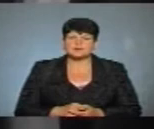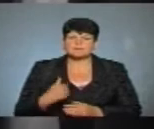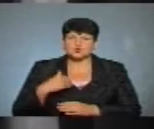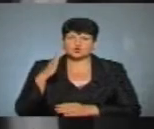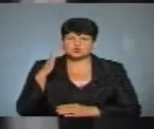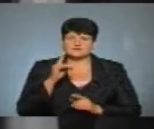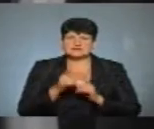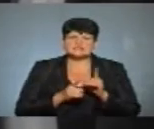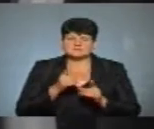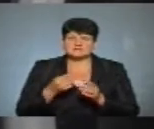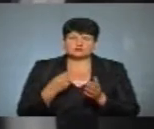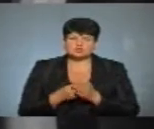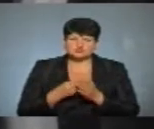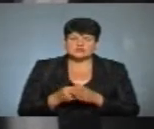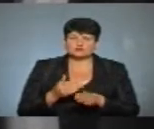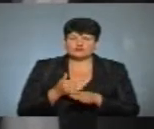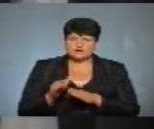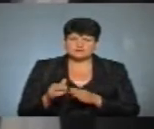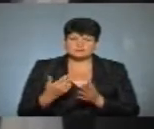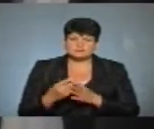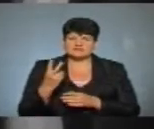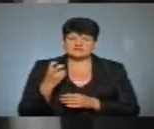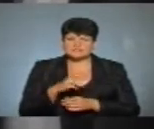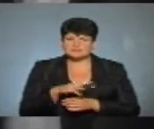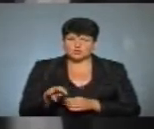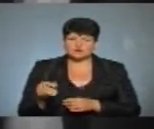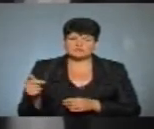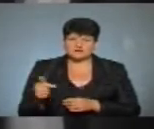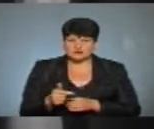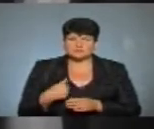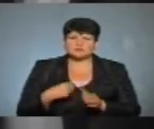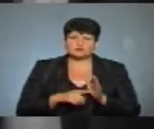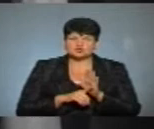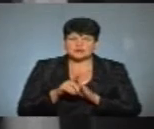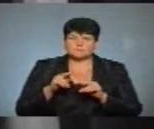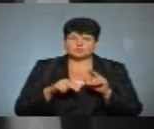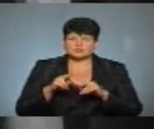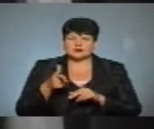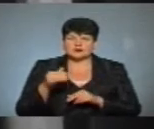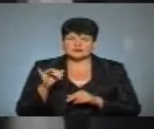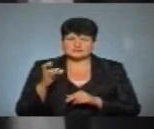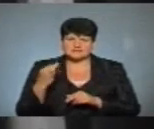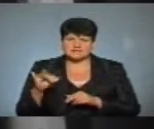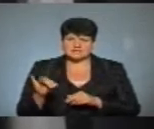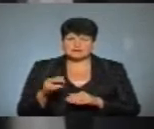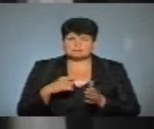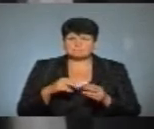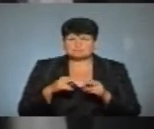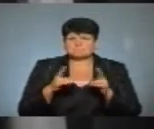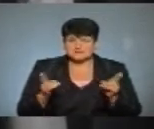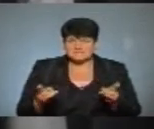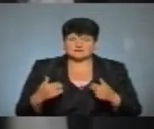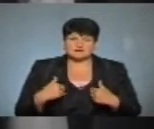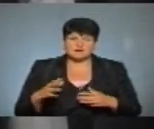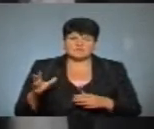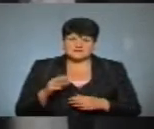проголосували зміни до бюджету, виділено біля 200 мільйонів гривень. Ми починаємо будувати Гаївський міст. Тому я